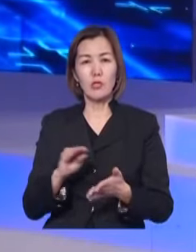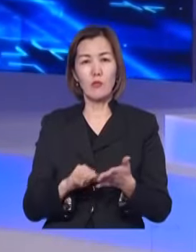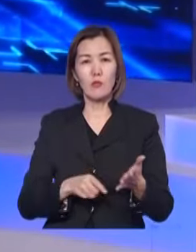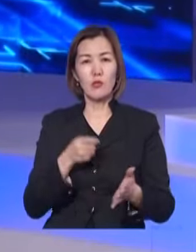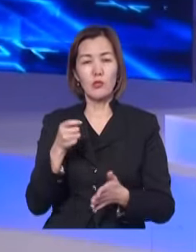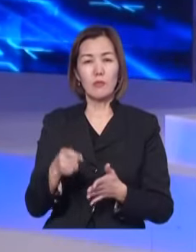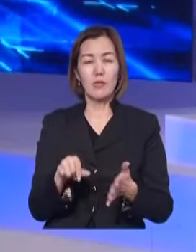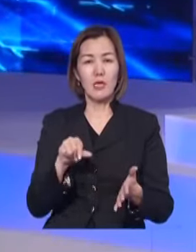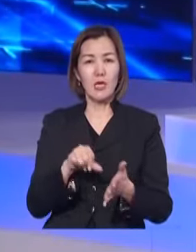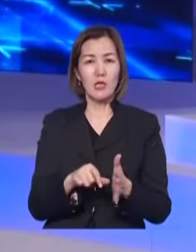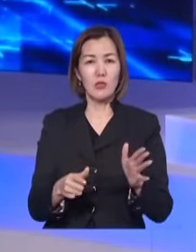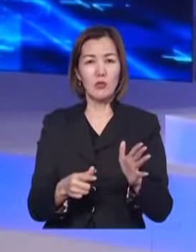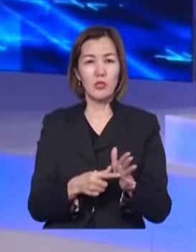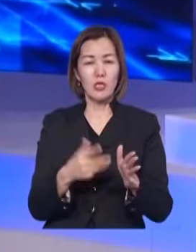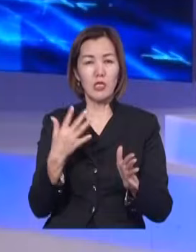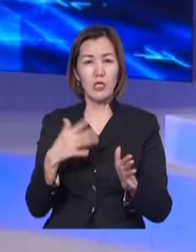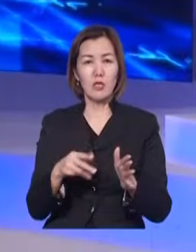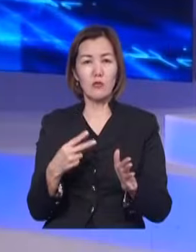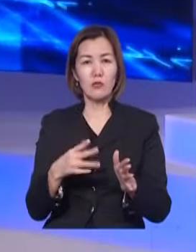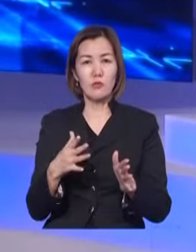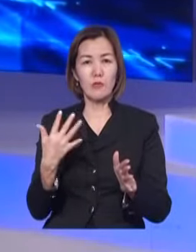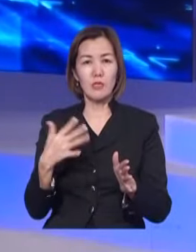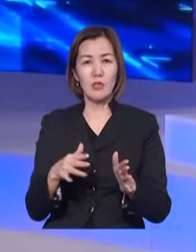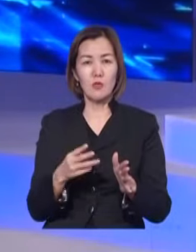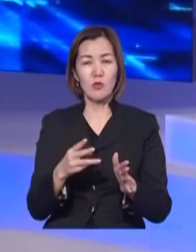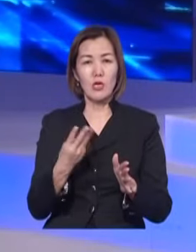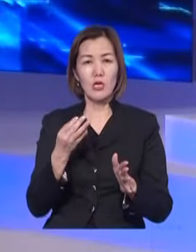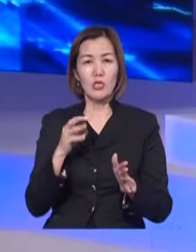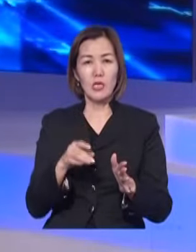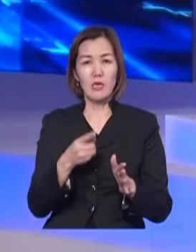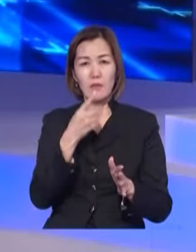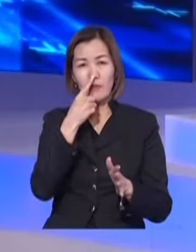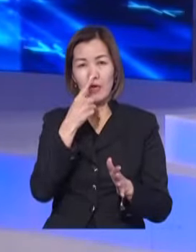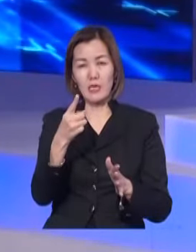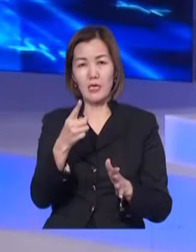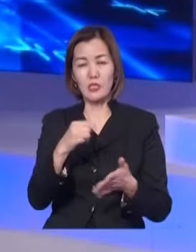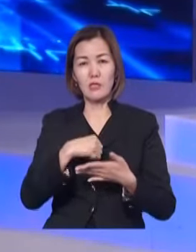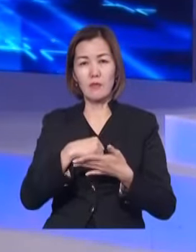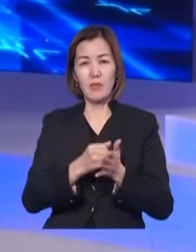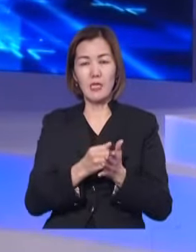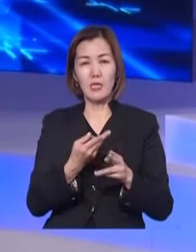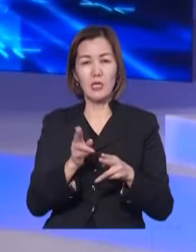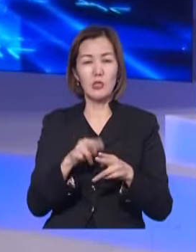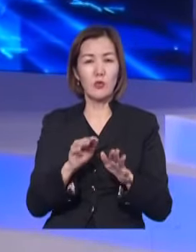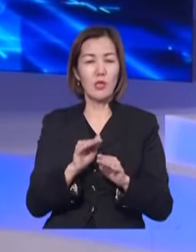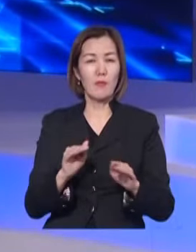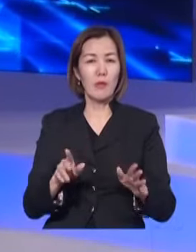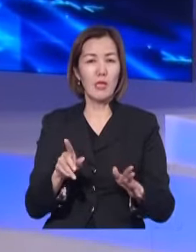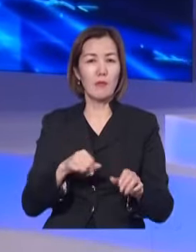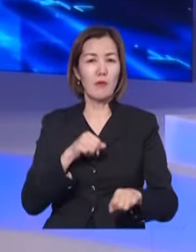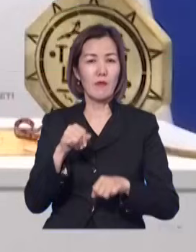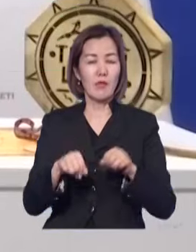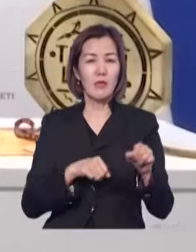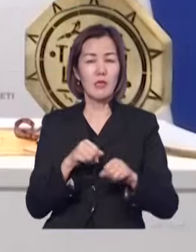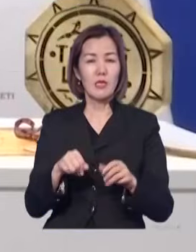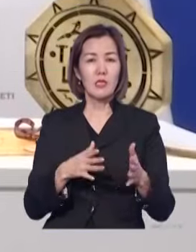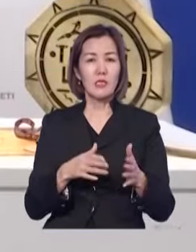білдірген. Қатысушылар үшін 7, 20, 25 және 50 шақырымдық арақашықтықты белгілеген. Сондай-ақ балалар